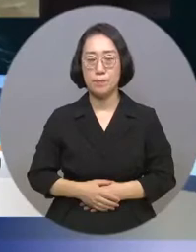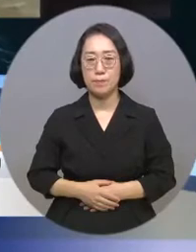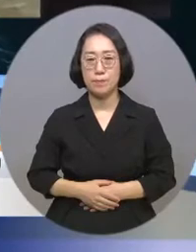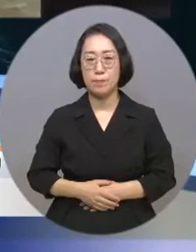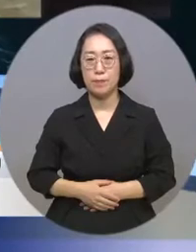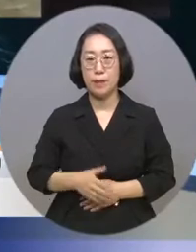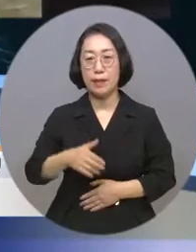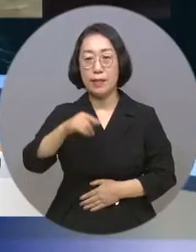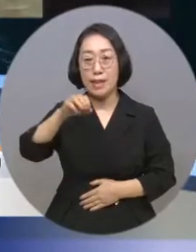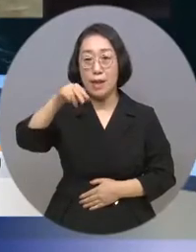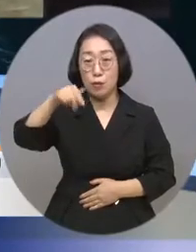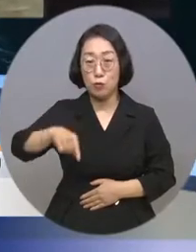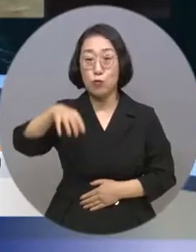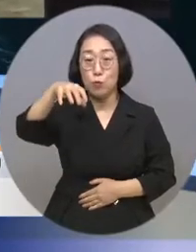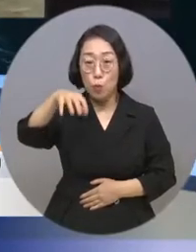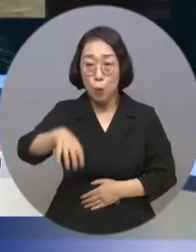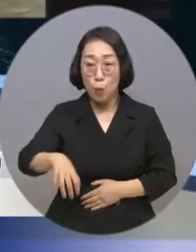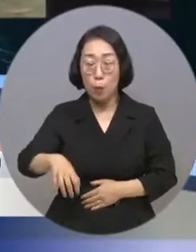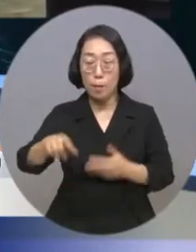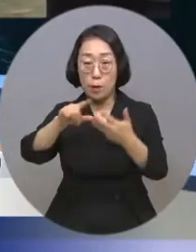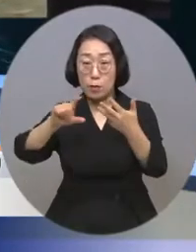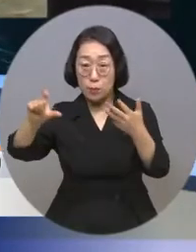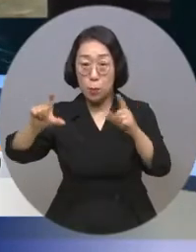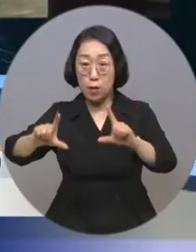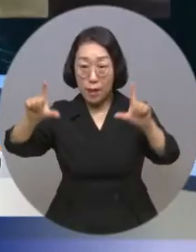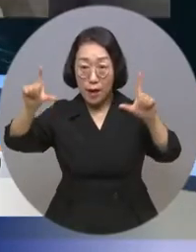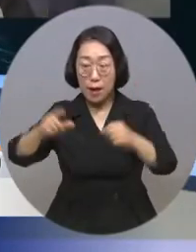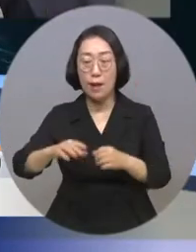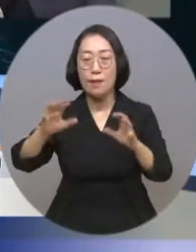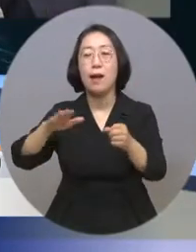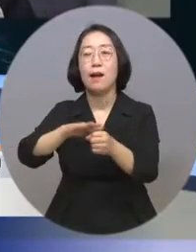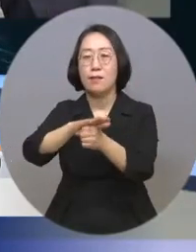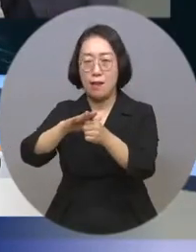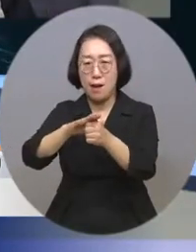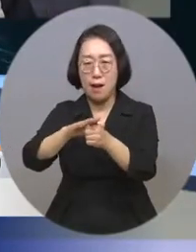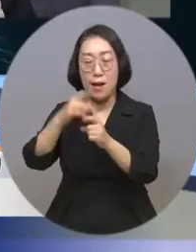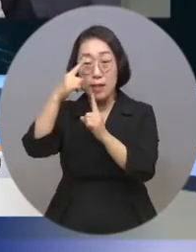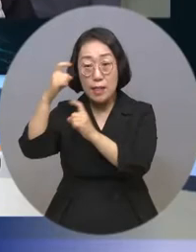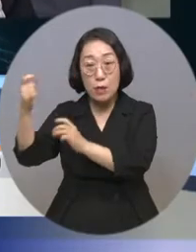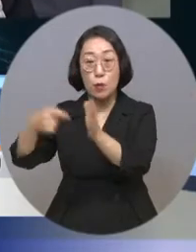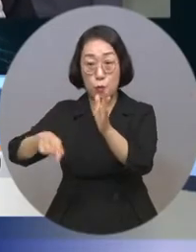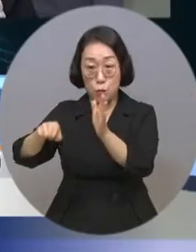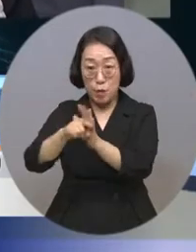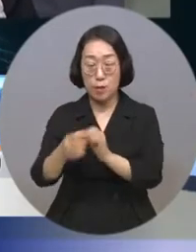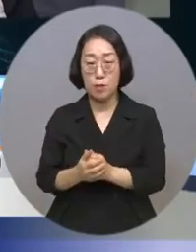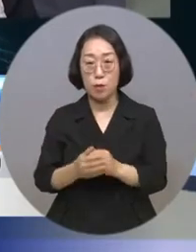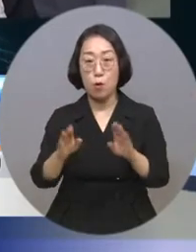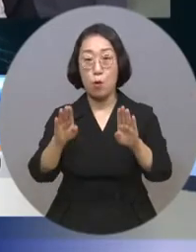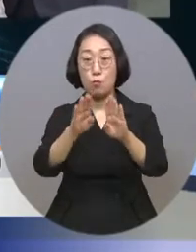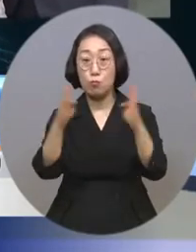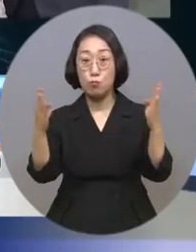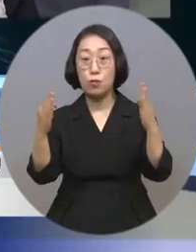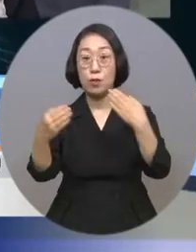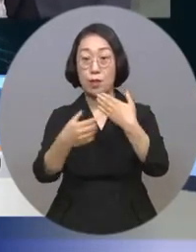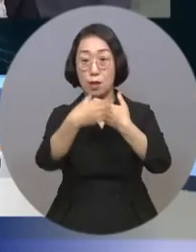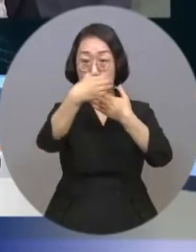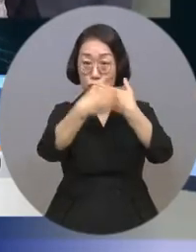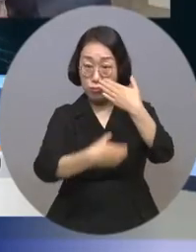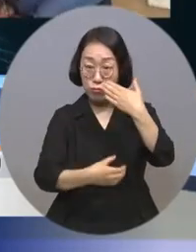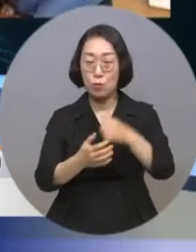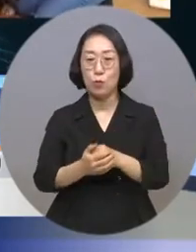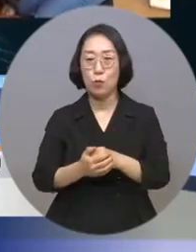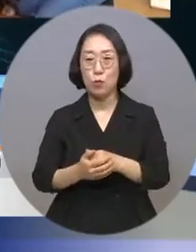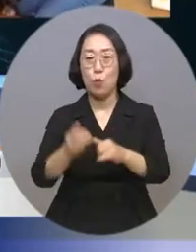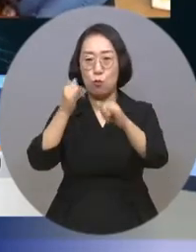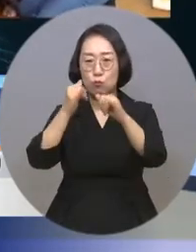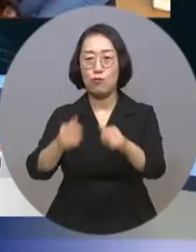전북 장수군이 광복절을 맞아 애국정신을 기리기 위해 국가유공자 명패 부착과 6.25 전사자